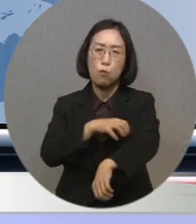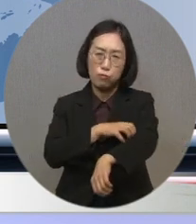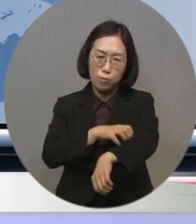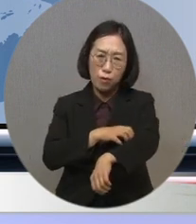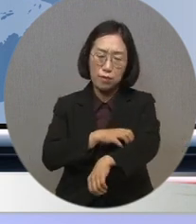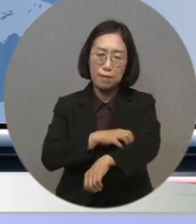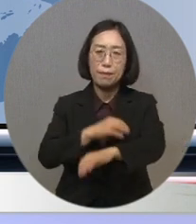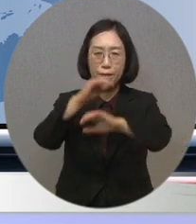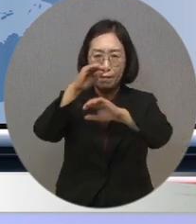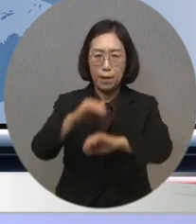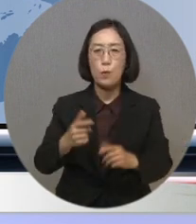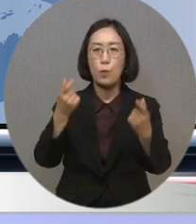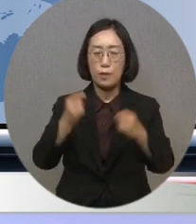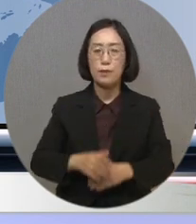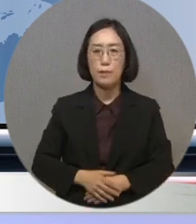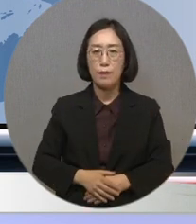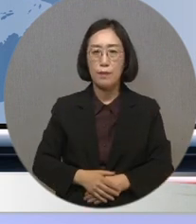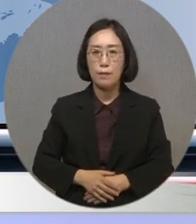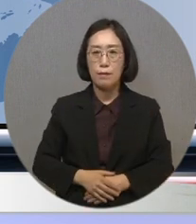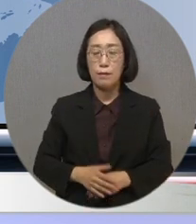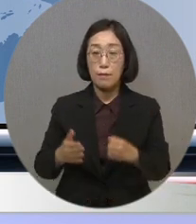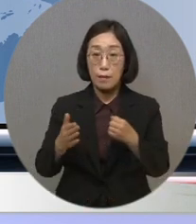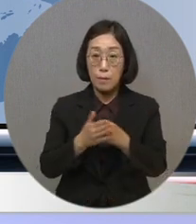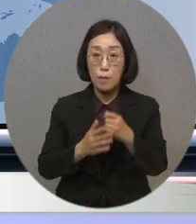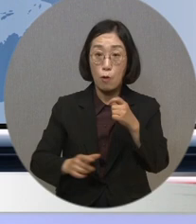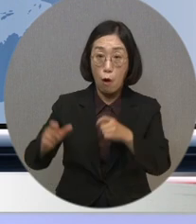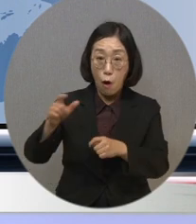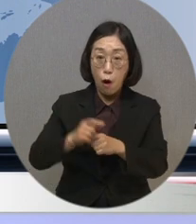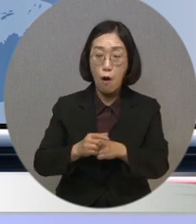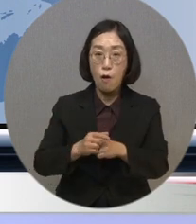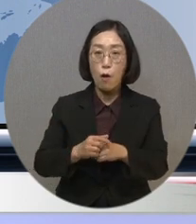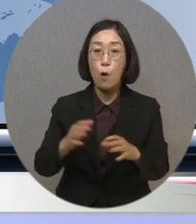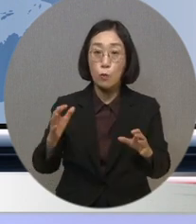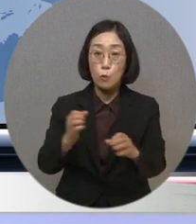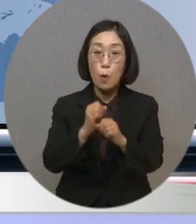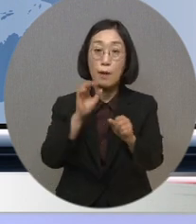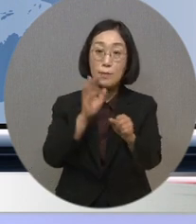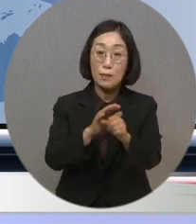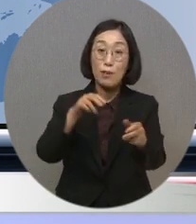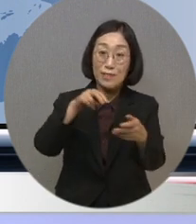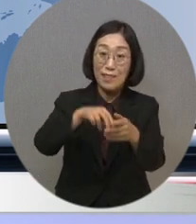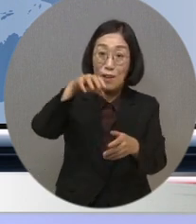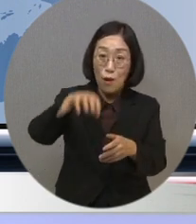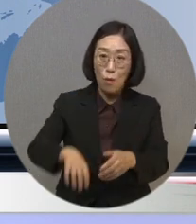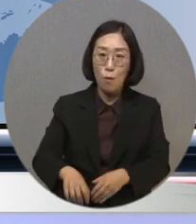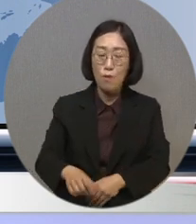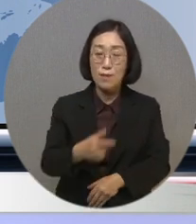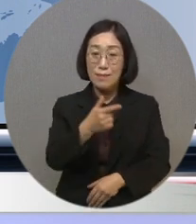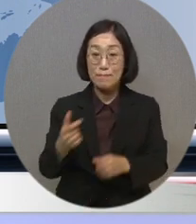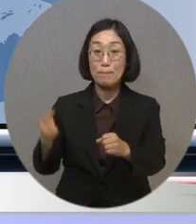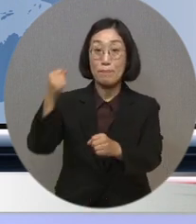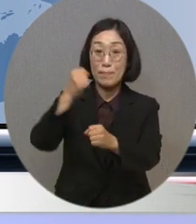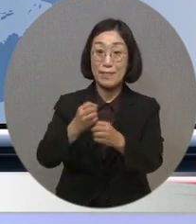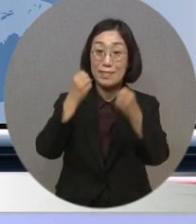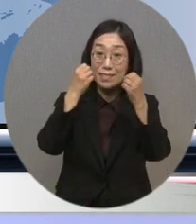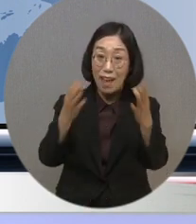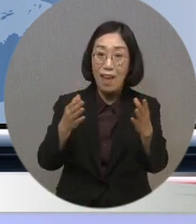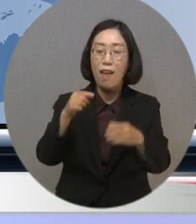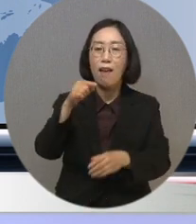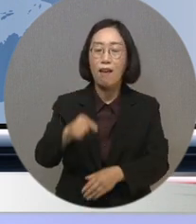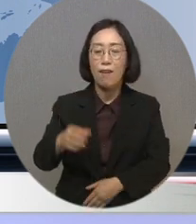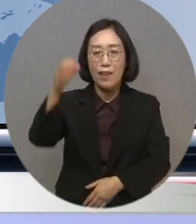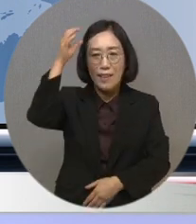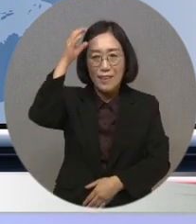진실을 나타냅니다 그래서 더욱이 장애인 기업 종합지원 센터에 다시금 시작되는 새로운 시작에